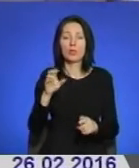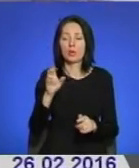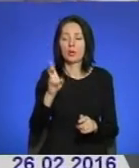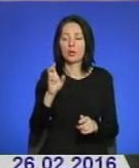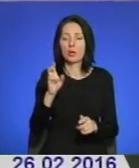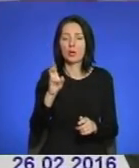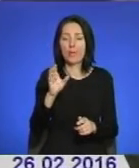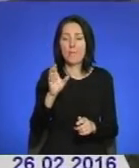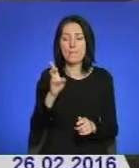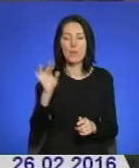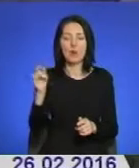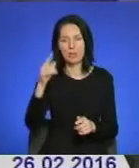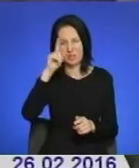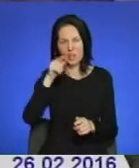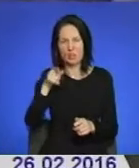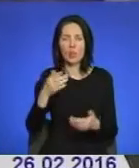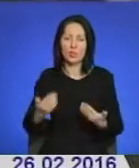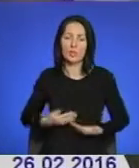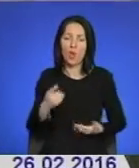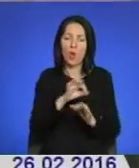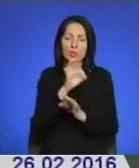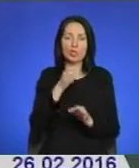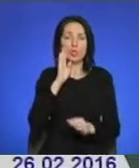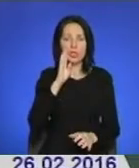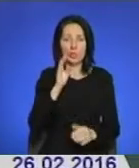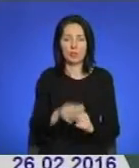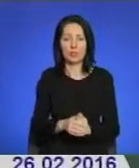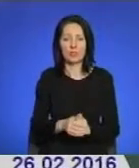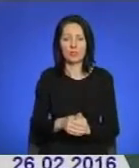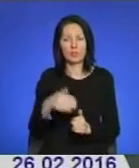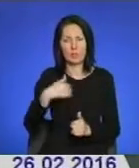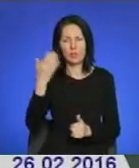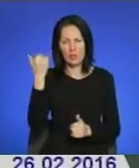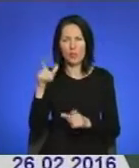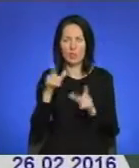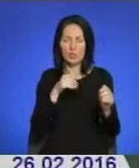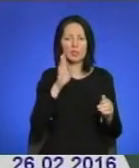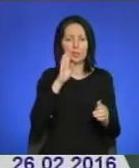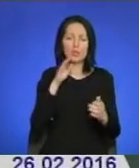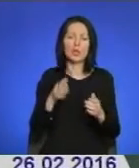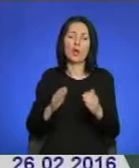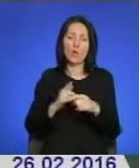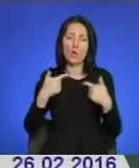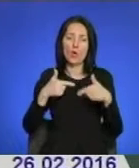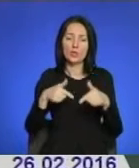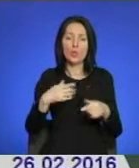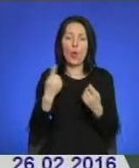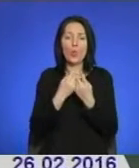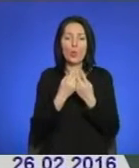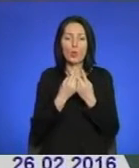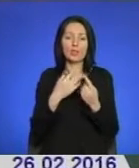знав, що там мешкає самотня пенсіонерка. Я колись з однокласником до неї їздили в гості. Мого однокласника, мого